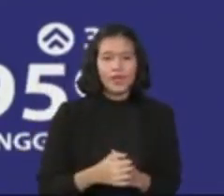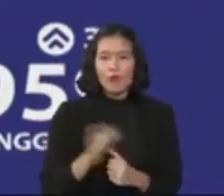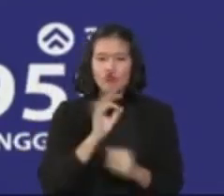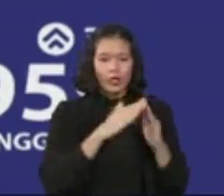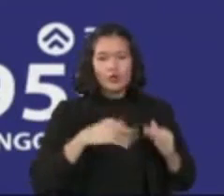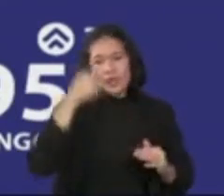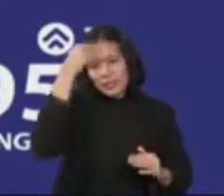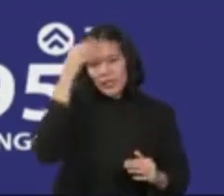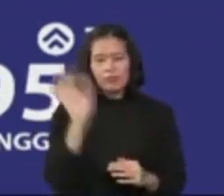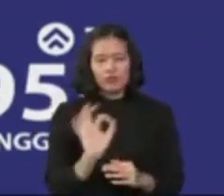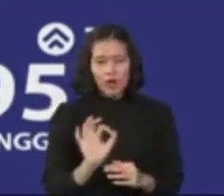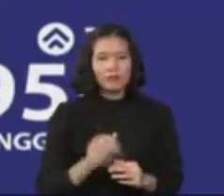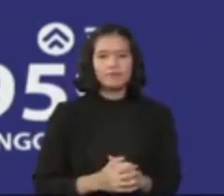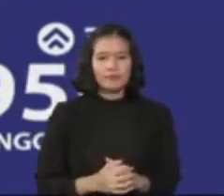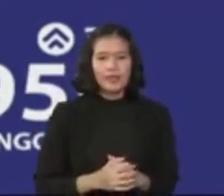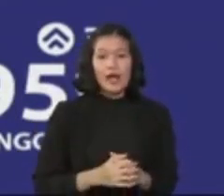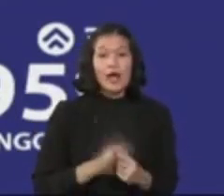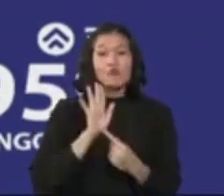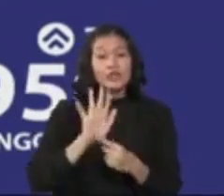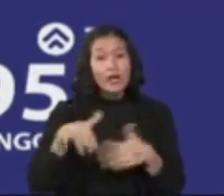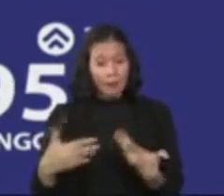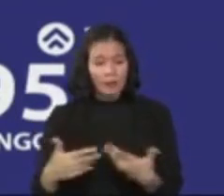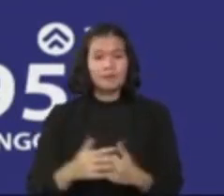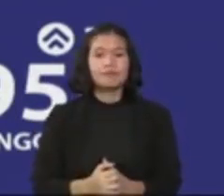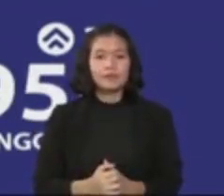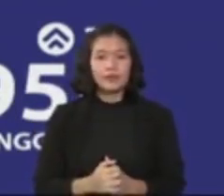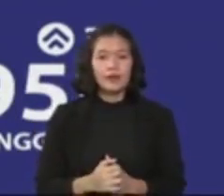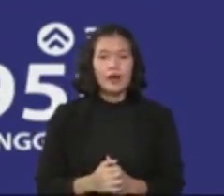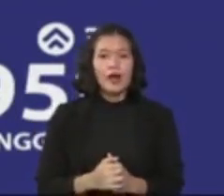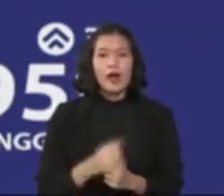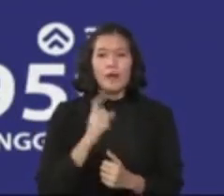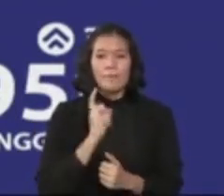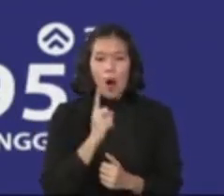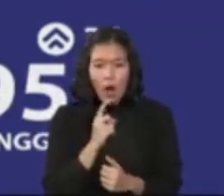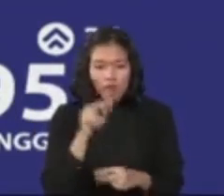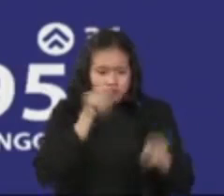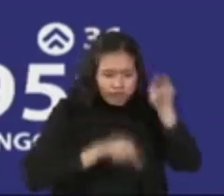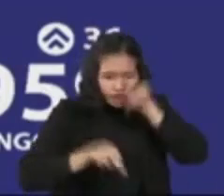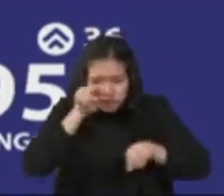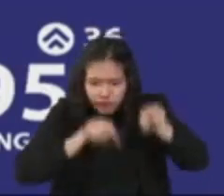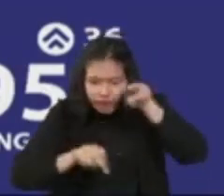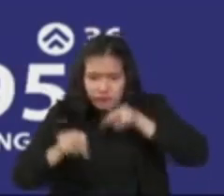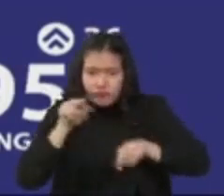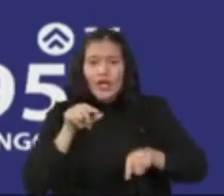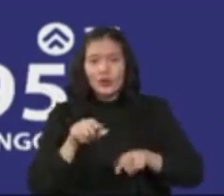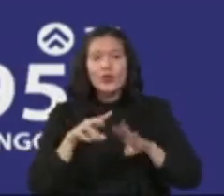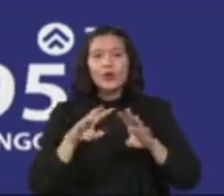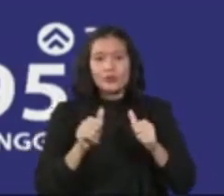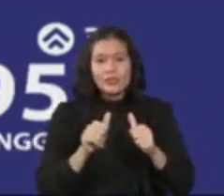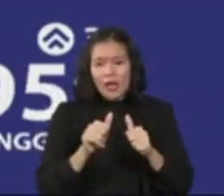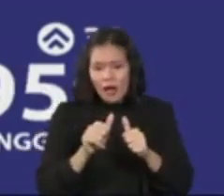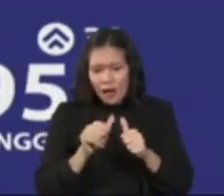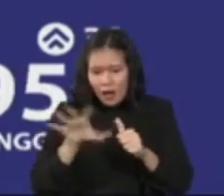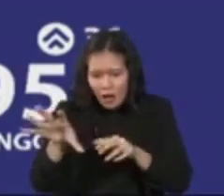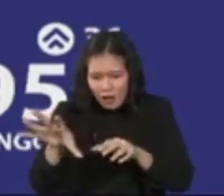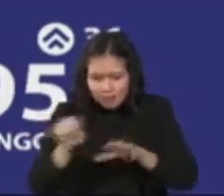rumah sakit. Ini adalah bukti bahwa memang tracing yang agresif akan bisa menangkap